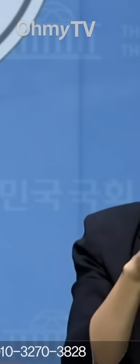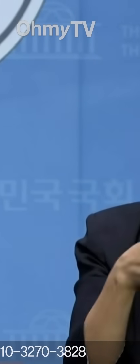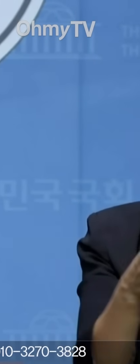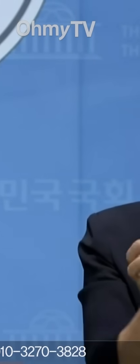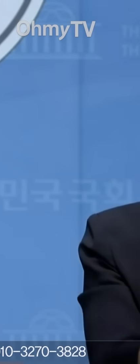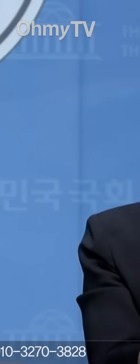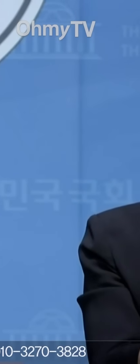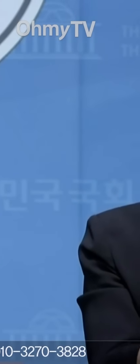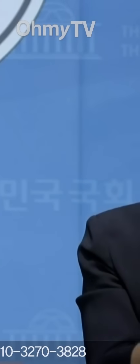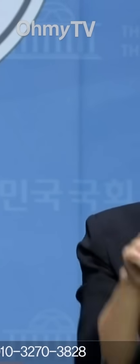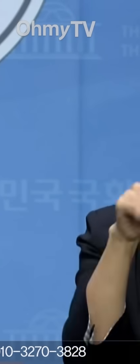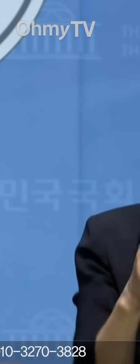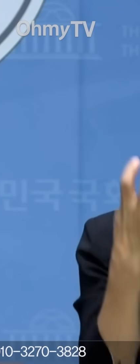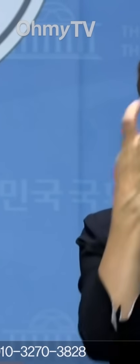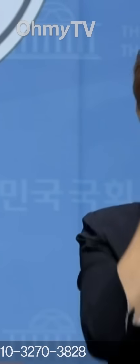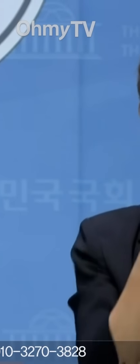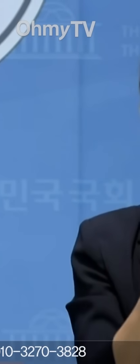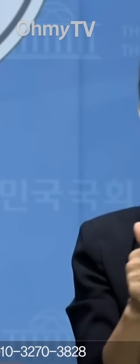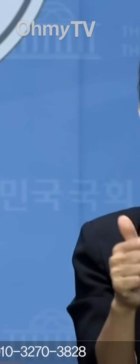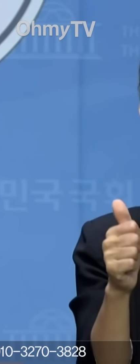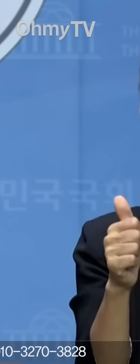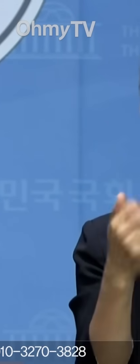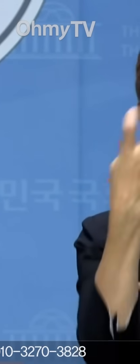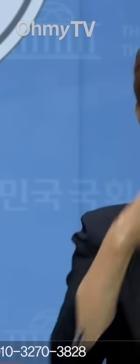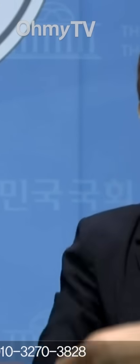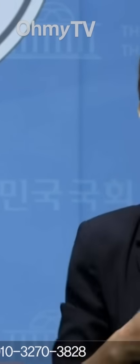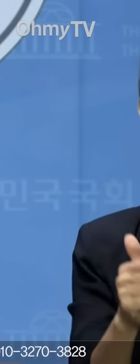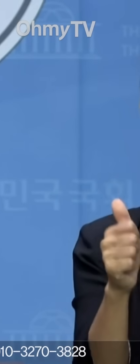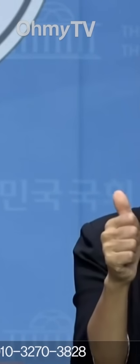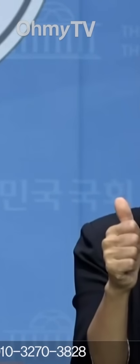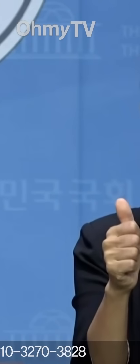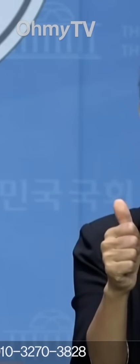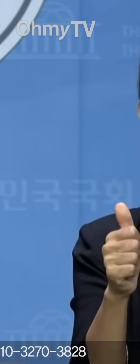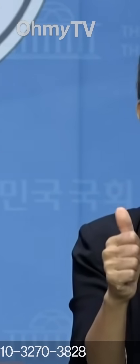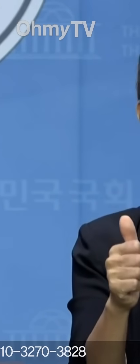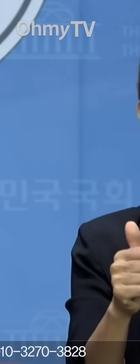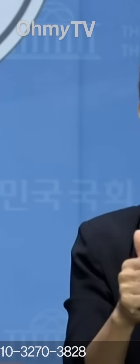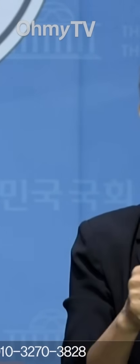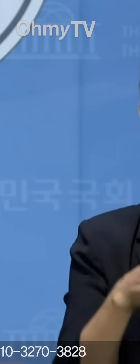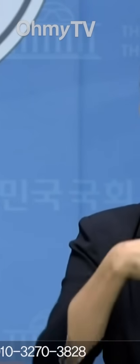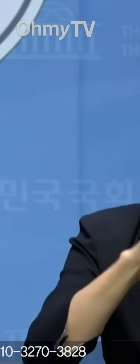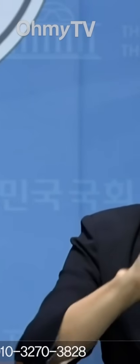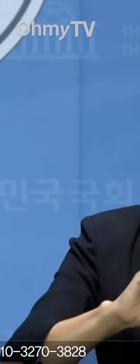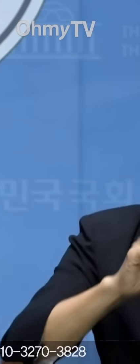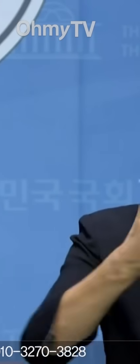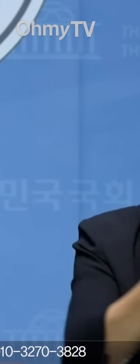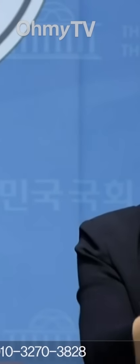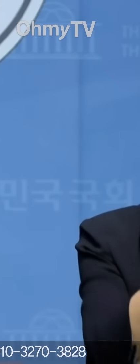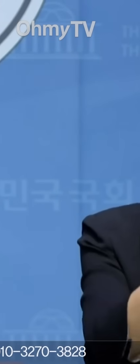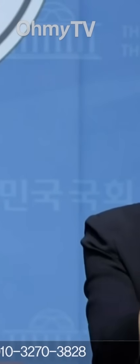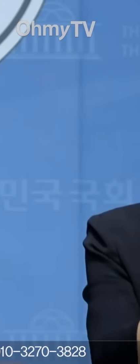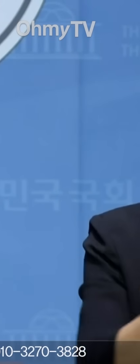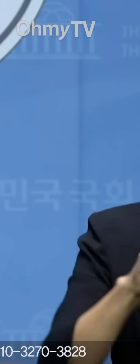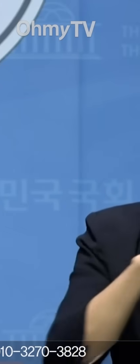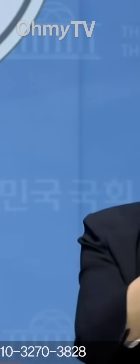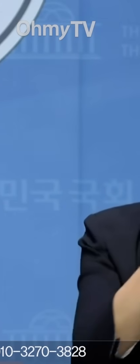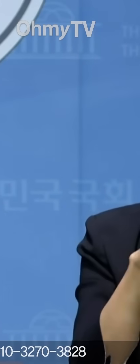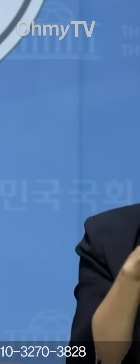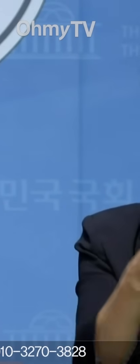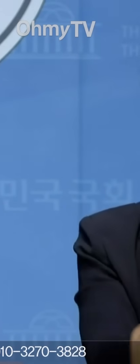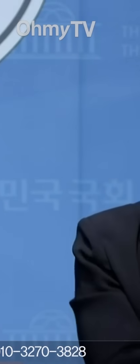1급 관리 대상입니다. 2차 국제대회에는 국정원과 통일부